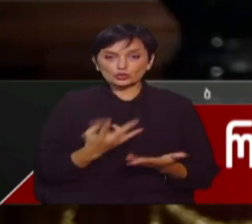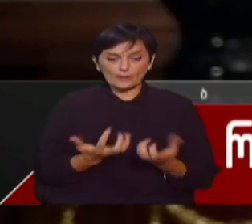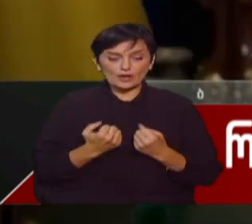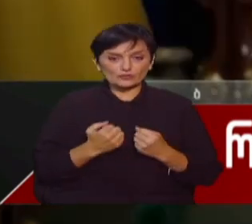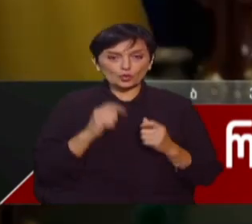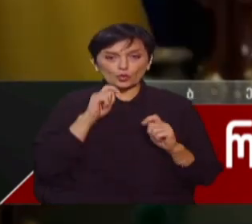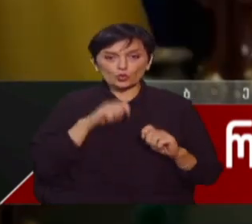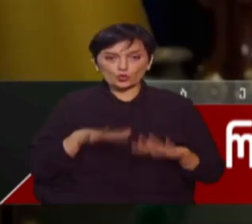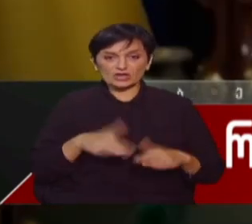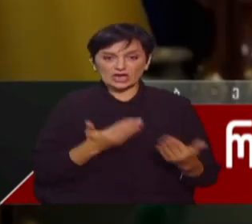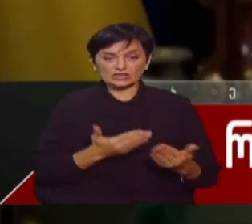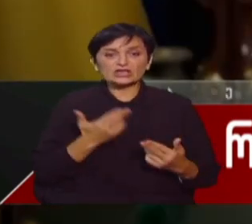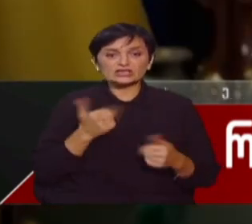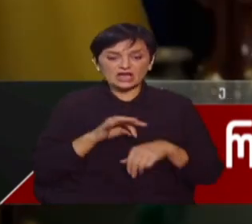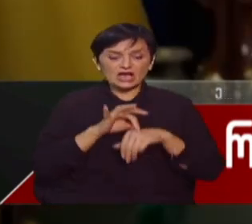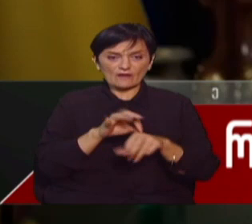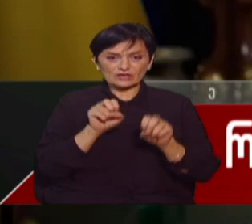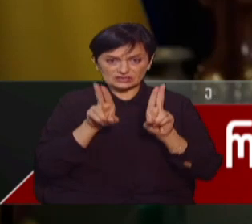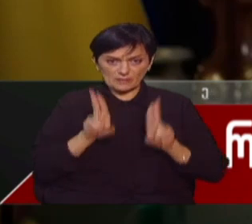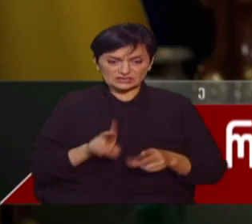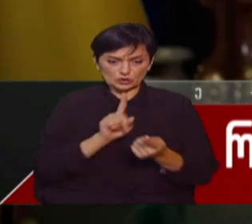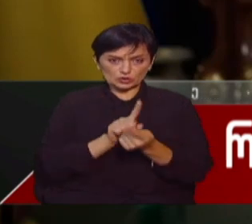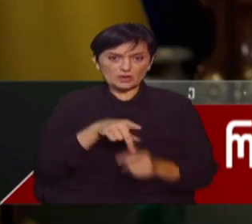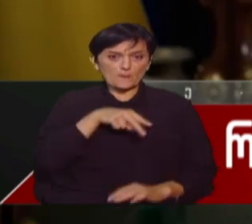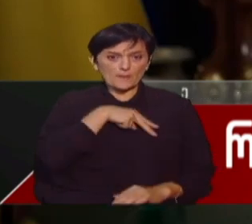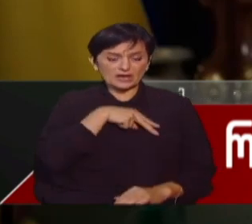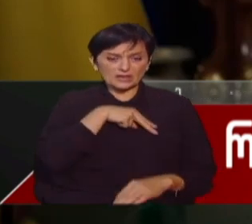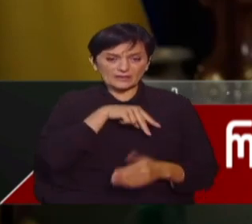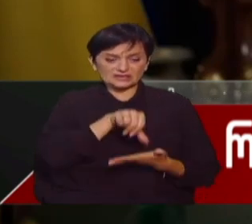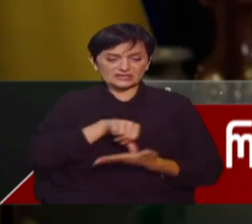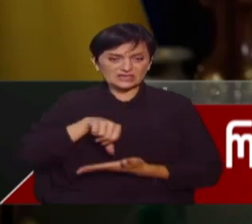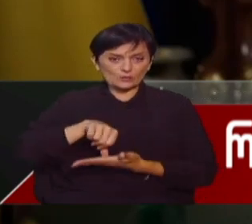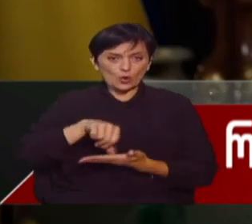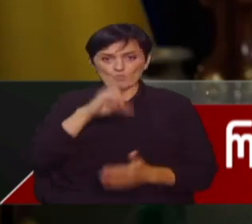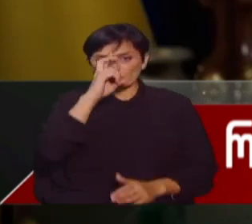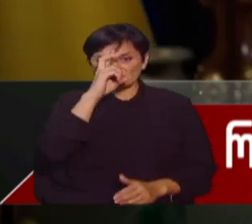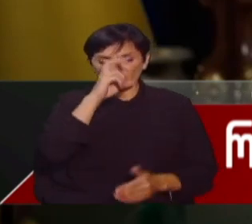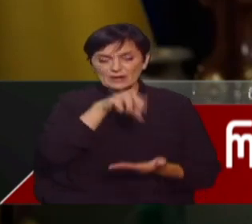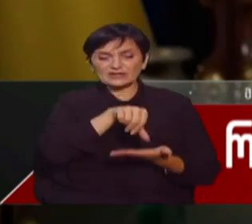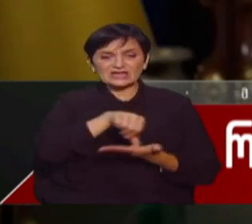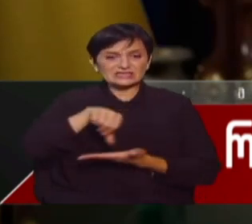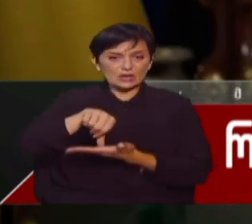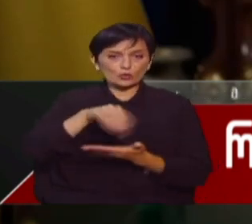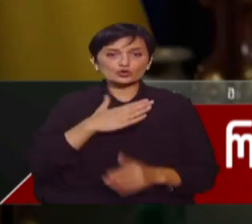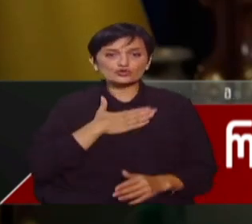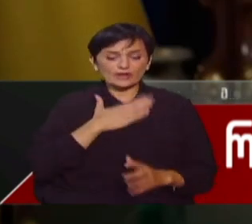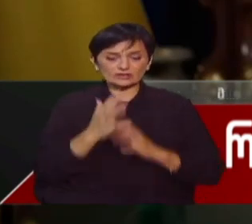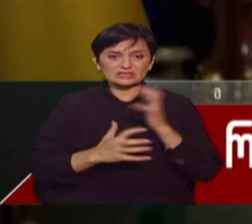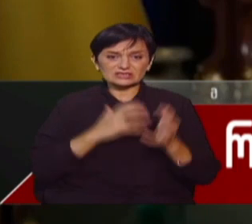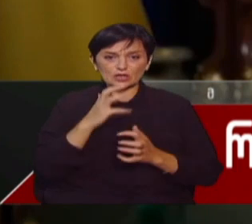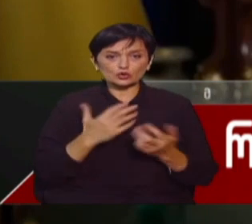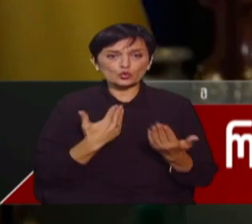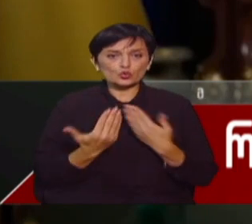მივიღოთ უკრაინაში. ასევე გავმართეს სპეციალური შეხვედრა პარლამენტის წარმომადგენლებთან, მთავრობის წარმომადგენლებთან და ჩვენი